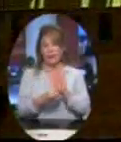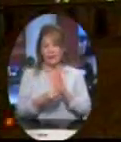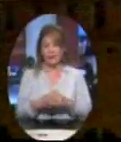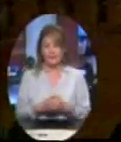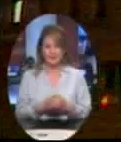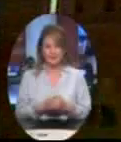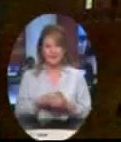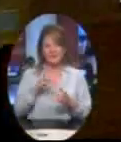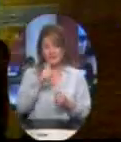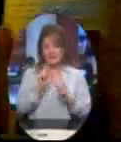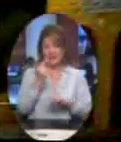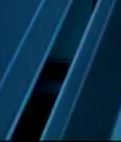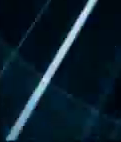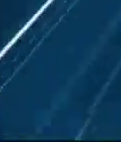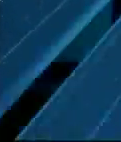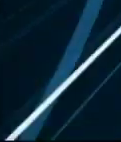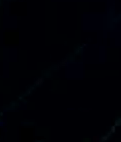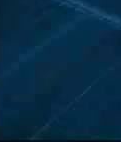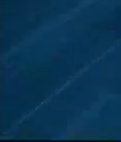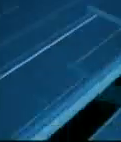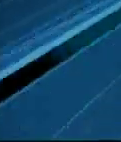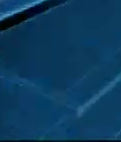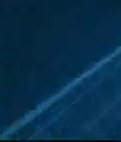לכל הדעות מיותר.